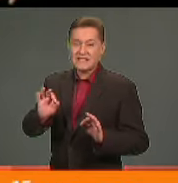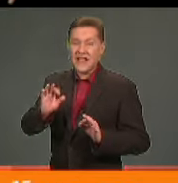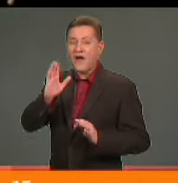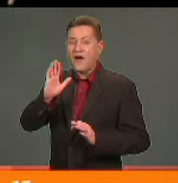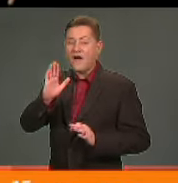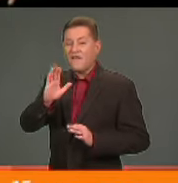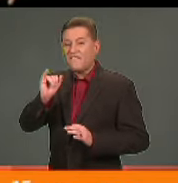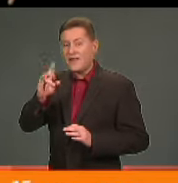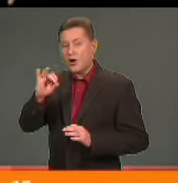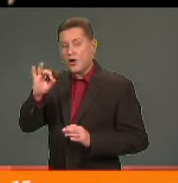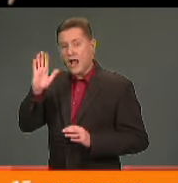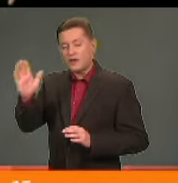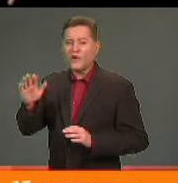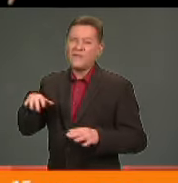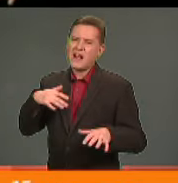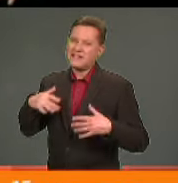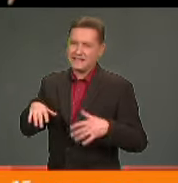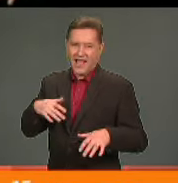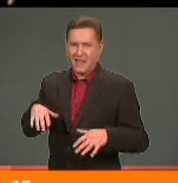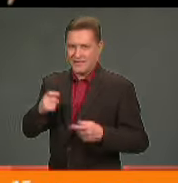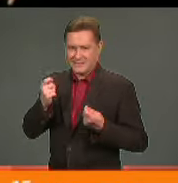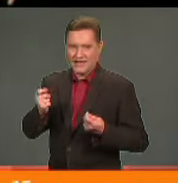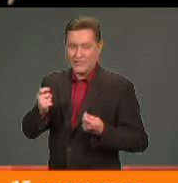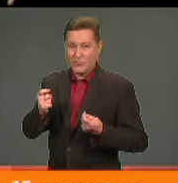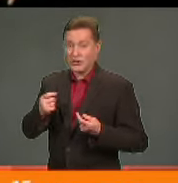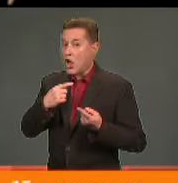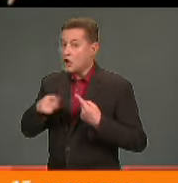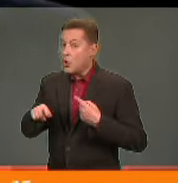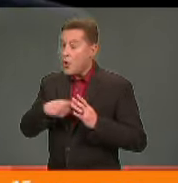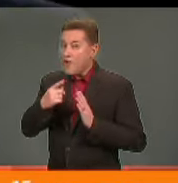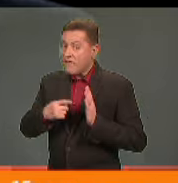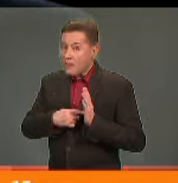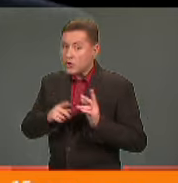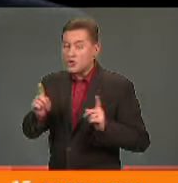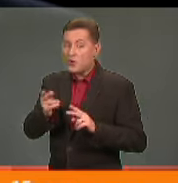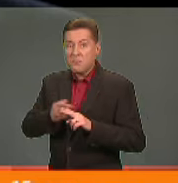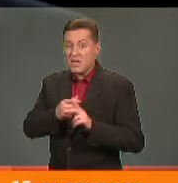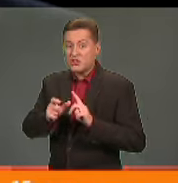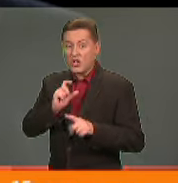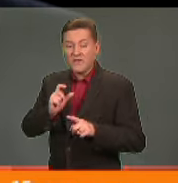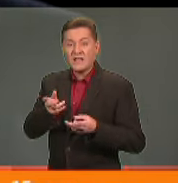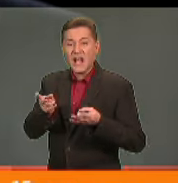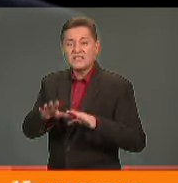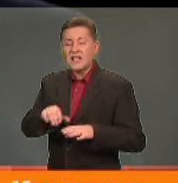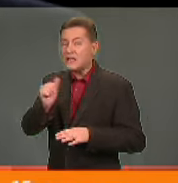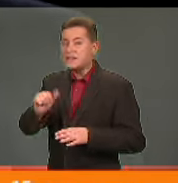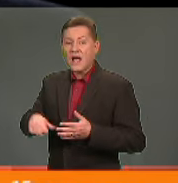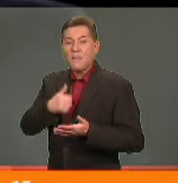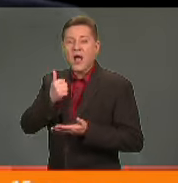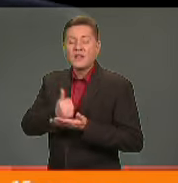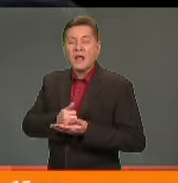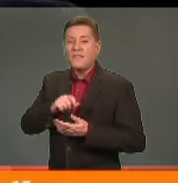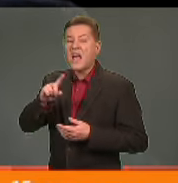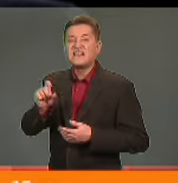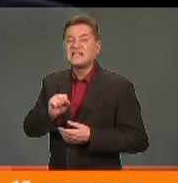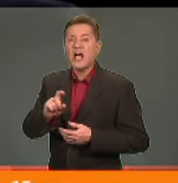конечно, расслабился, да. Другой вопрос, что без ответа осталось самое главное, а за что